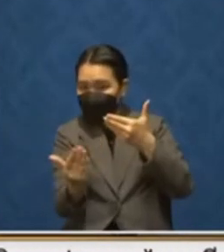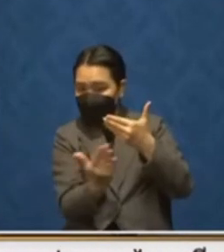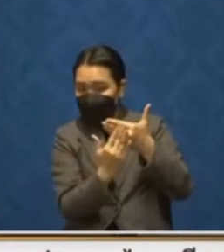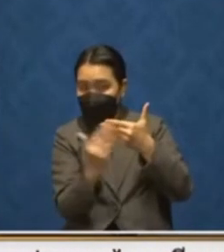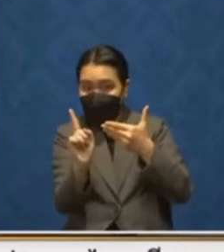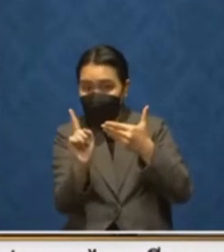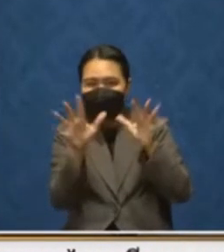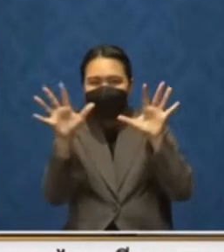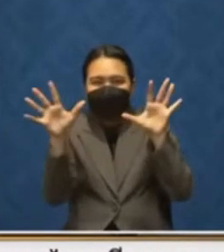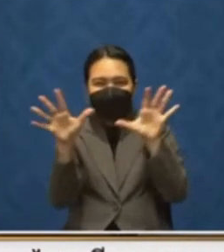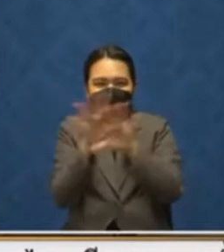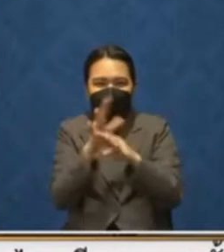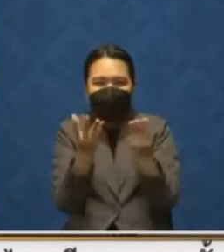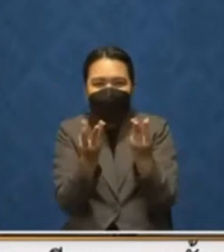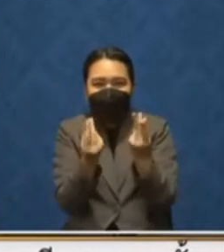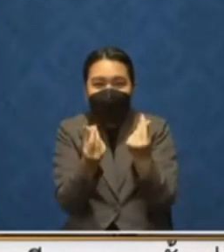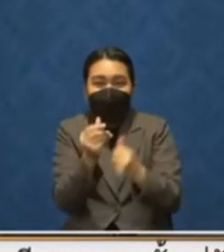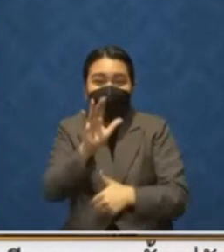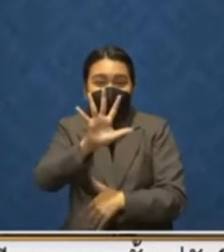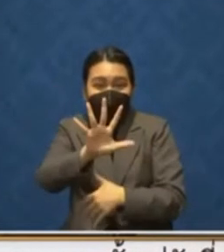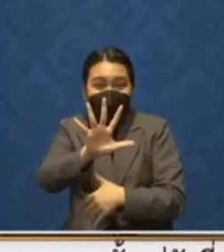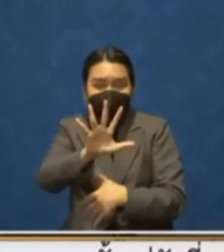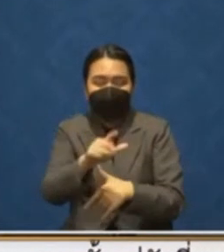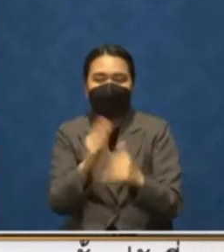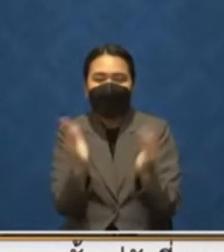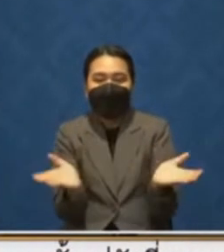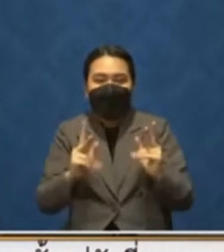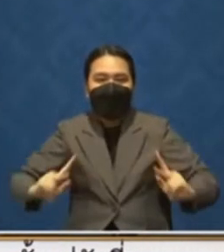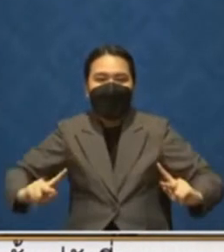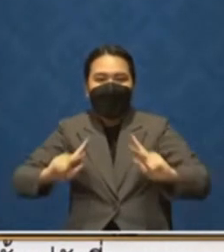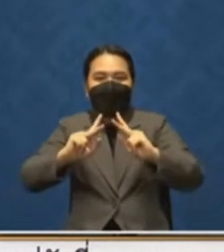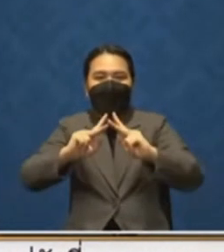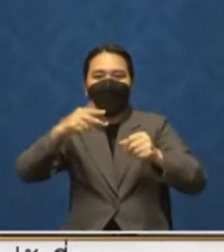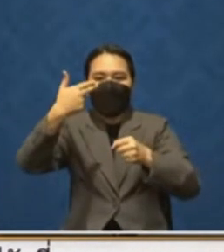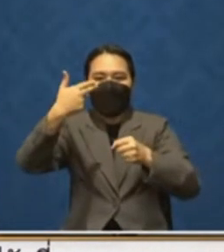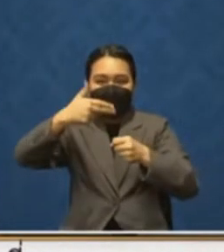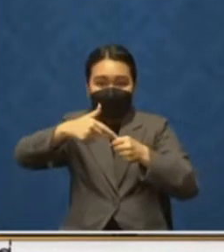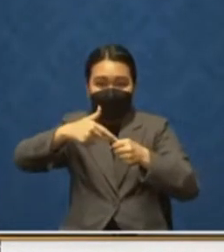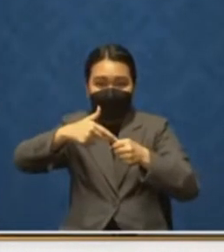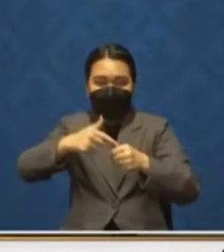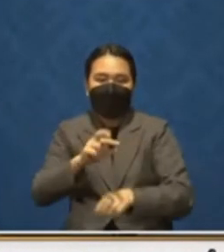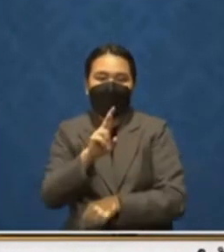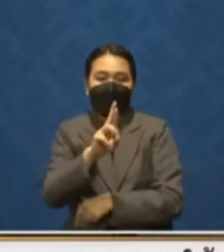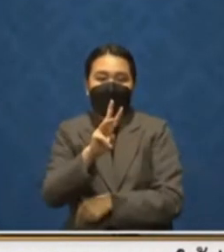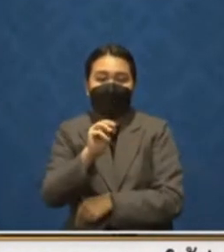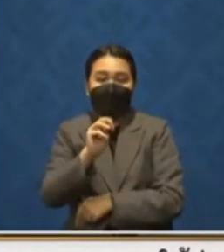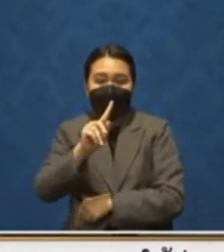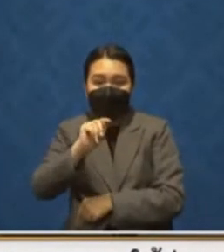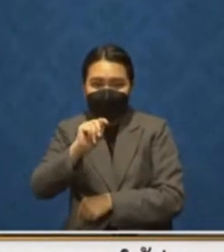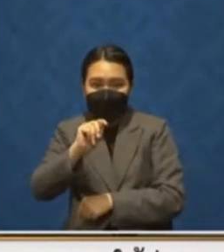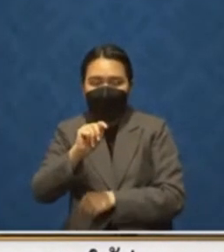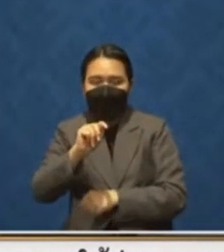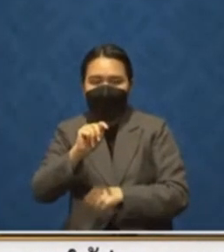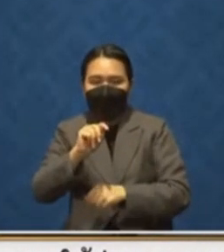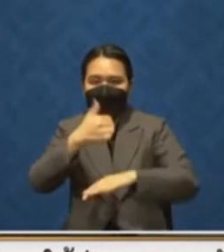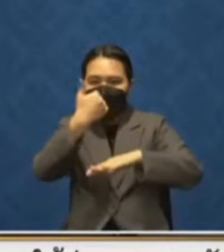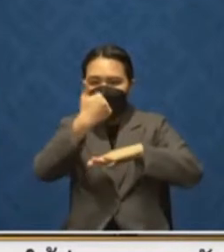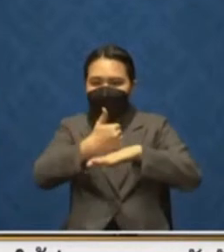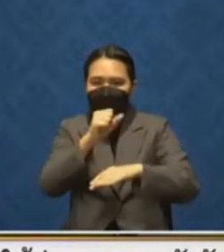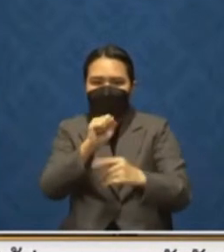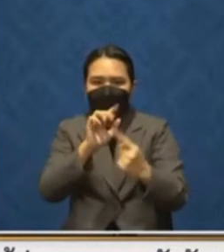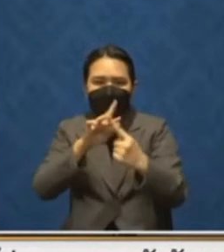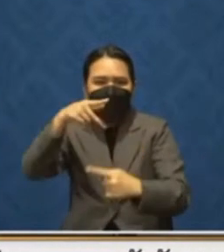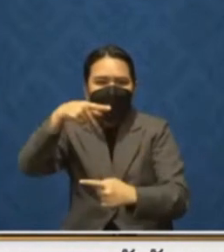กับเบอร์ 5สนับสนุนโดยกระทรวงพลังงานรัฐมนตรีสุพัฒน์พงษ์อยู่ไหนอ่ะมาหน่อย